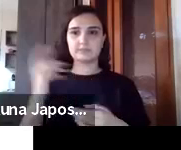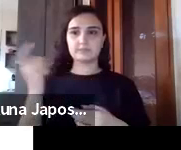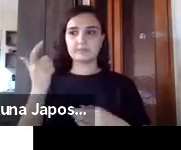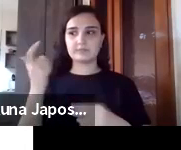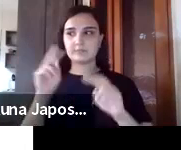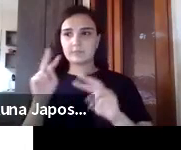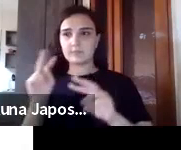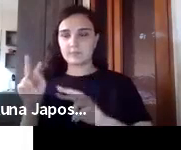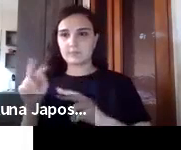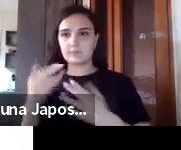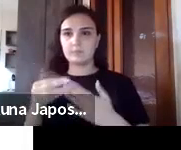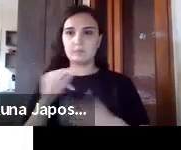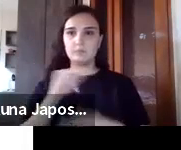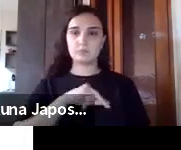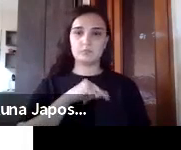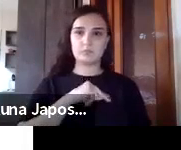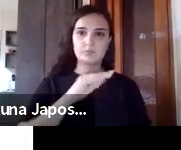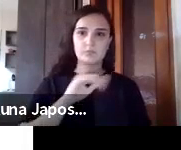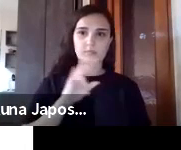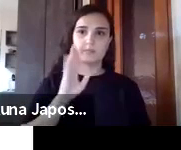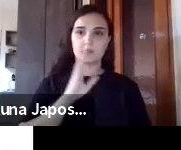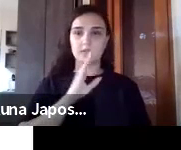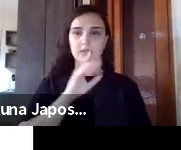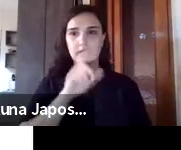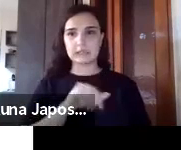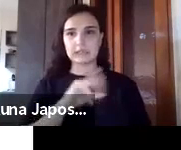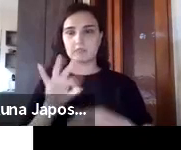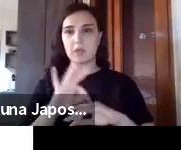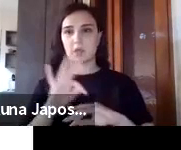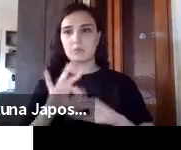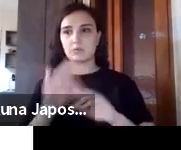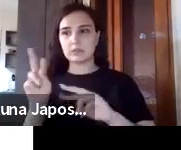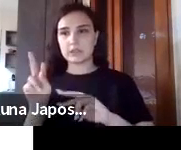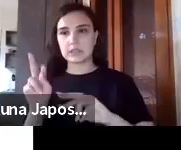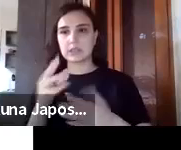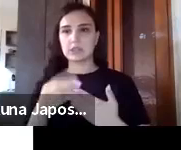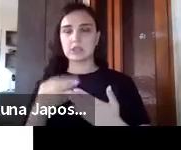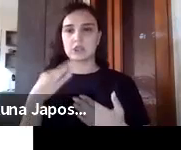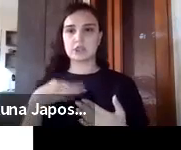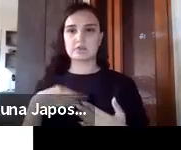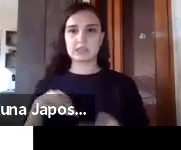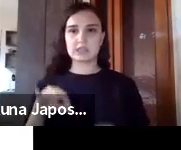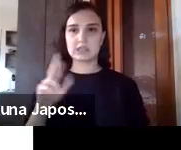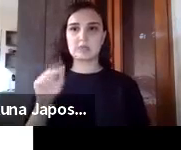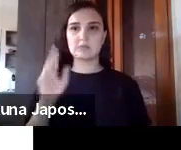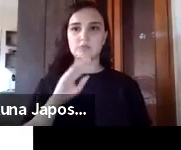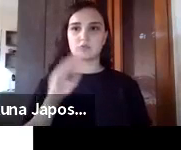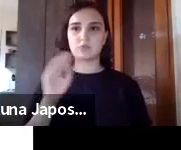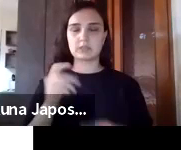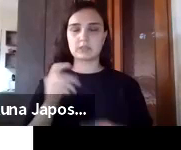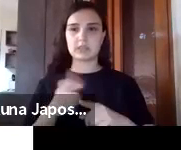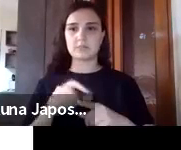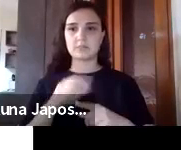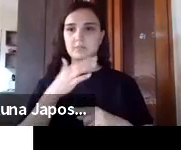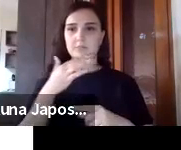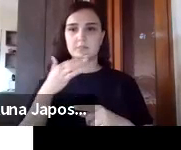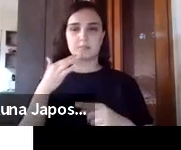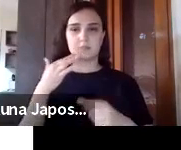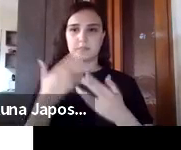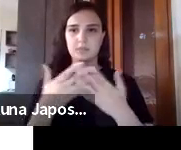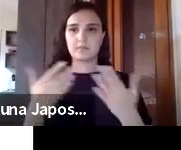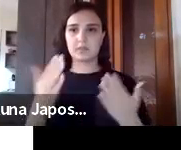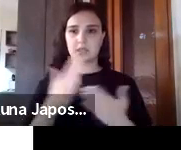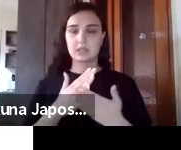დიასახლისი, თან მუშაობს, თან დედა, თან მეუღლეა, თან შვილია და მშობელზე, ანუ ძალიან ბევრი არის, ხო?